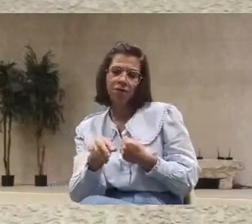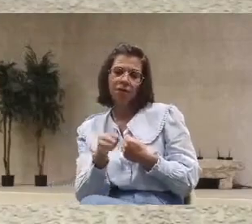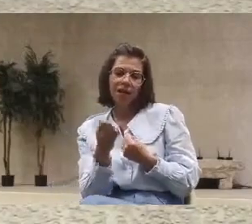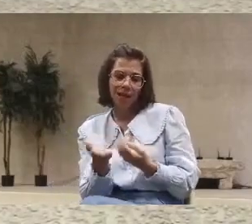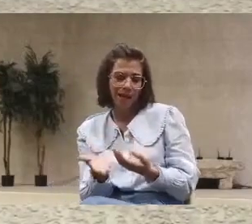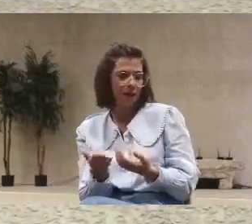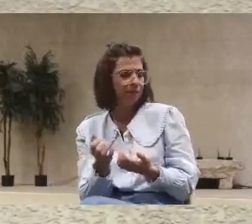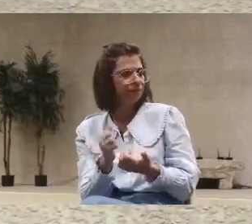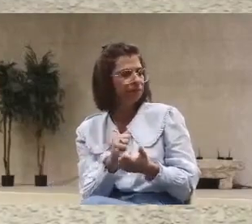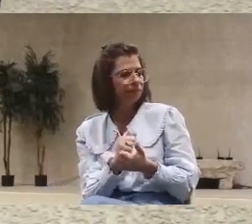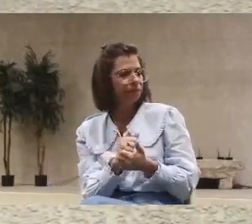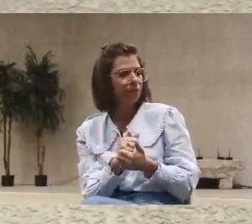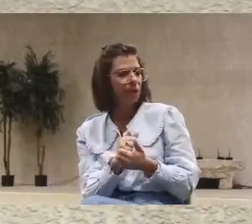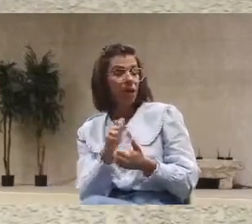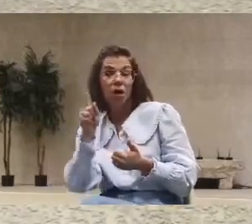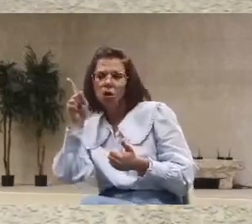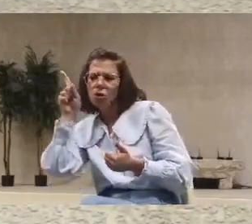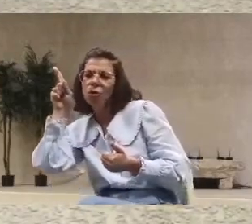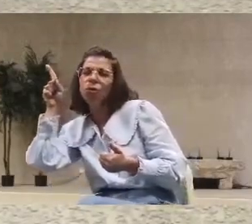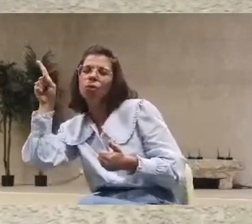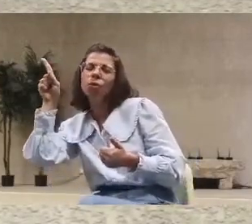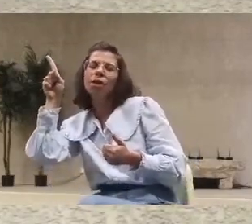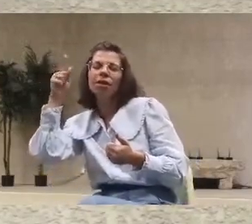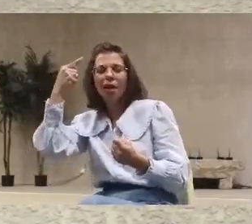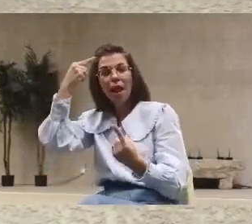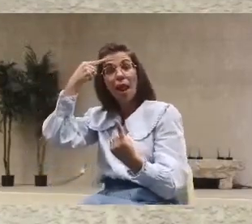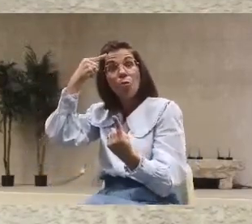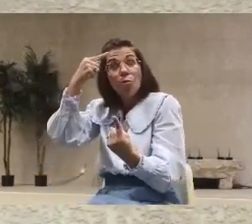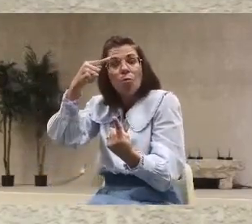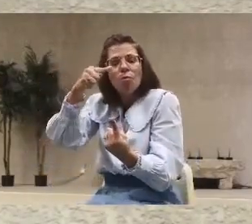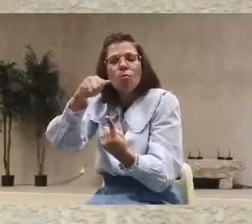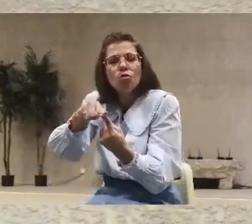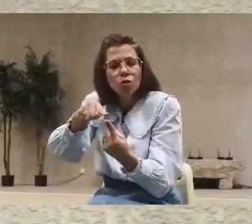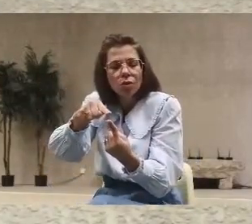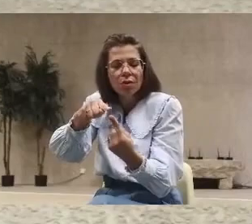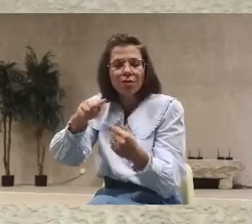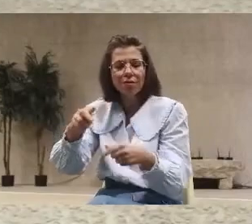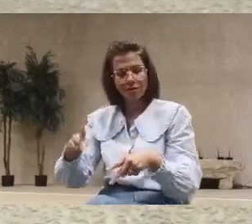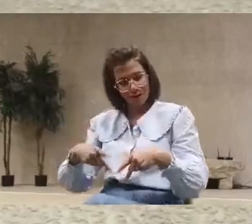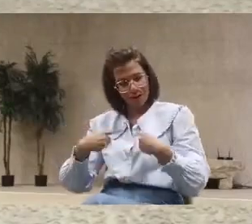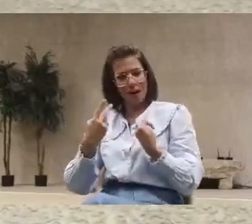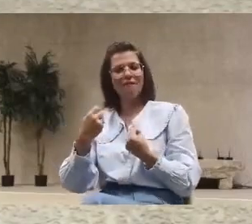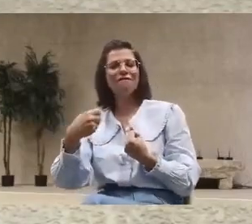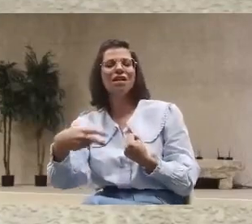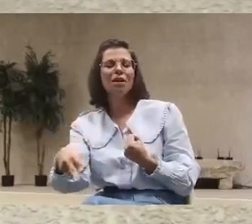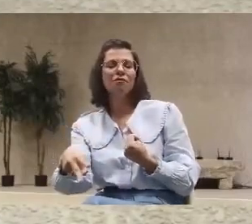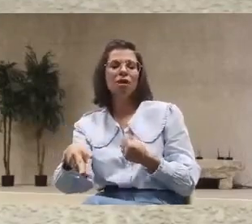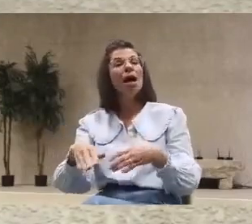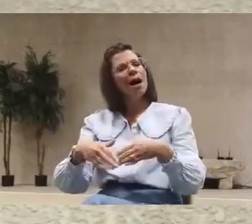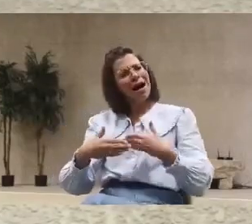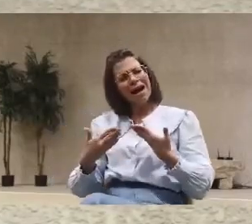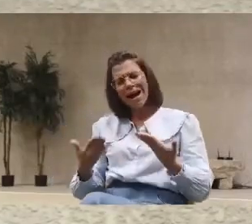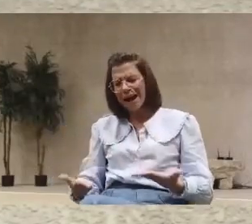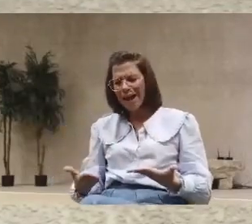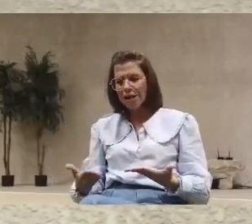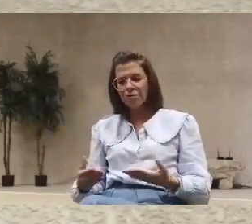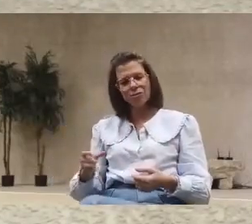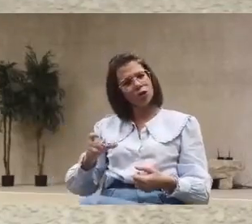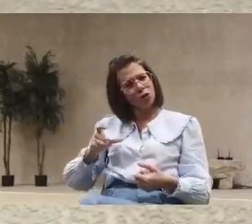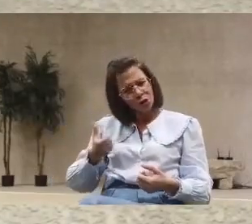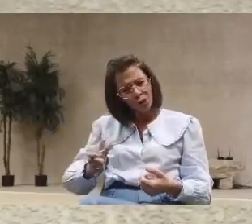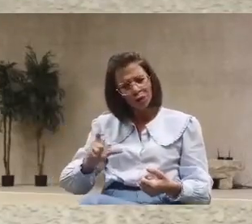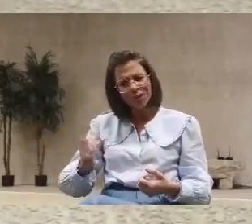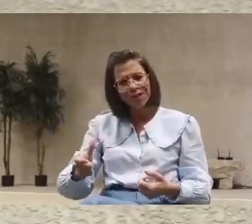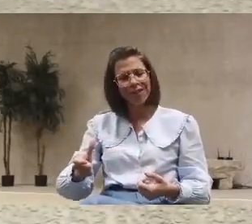celui qui vous motive, qu'il soit le but de votre vie. Et vous verrez comment lui, il va